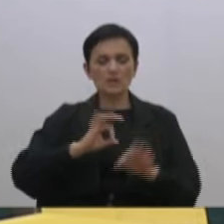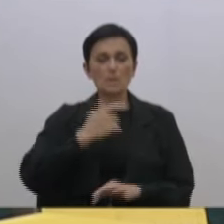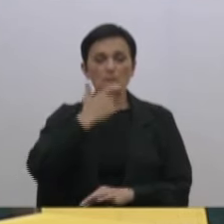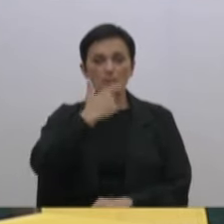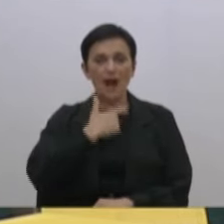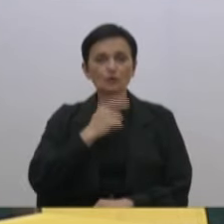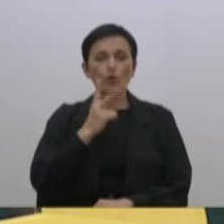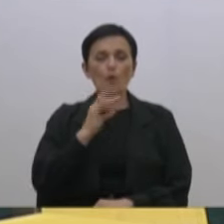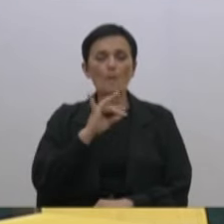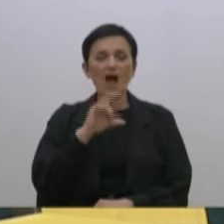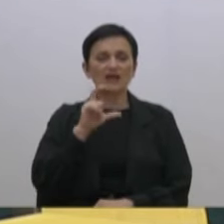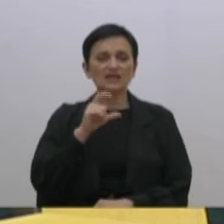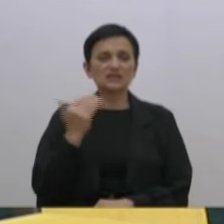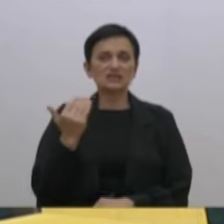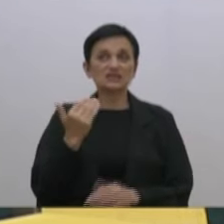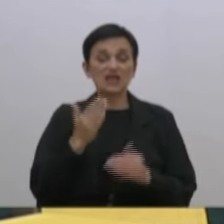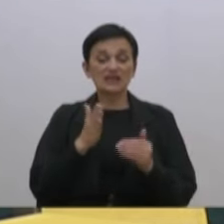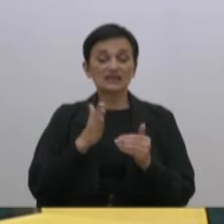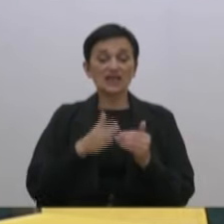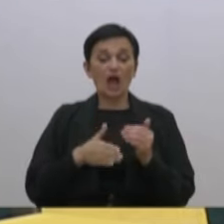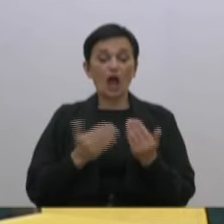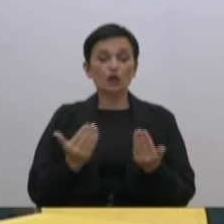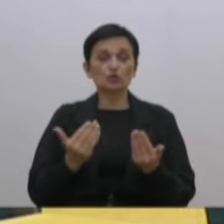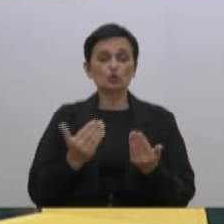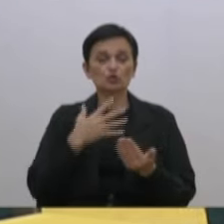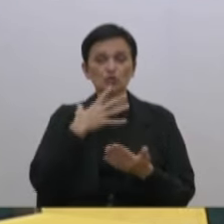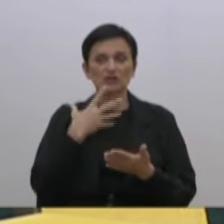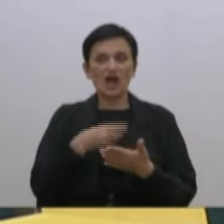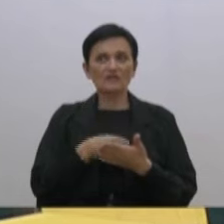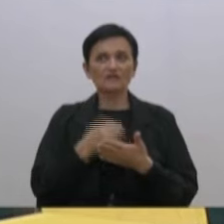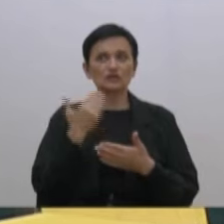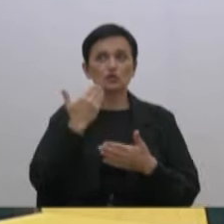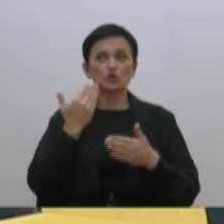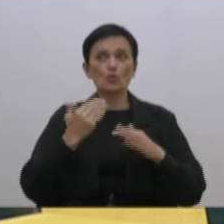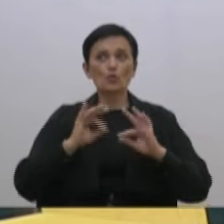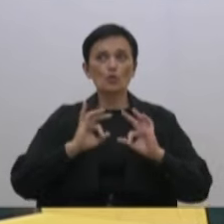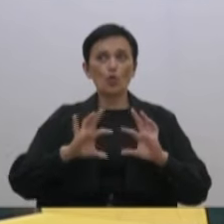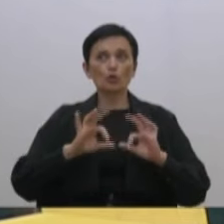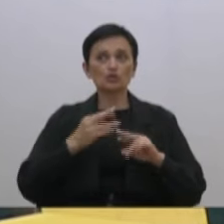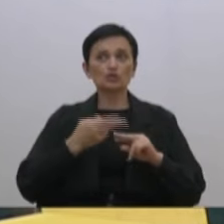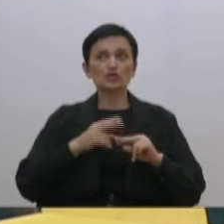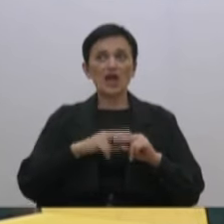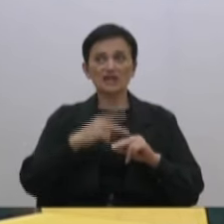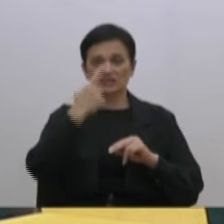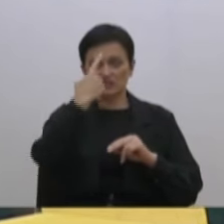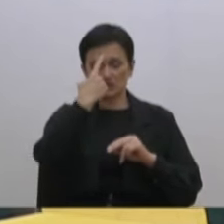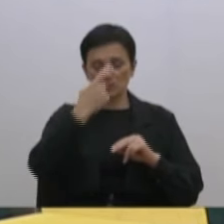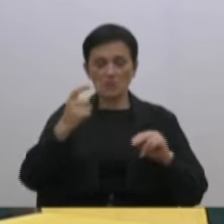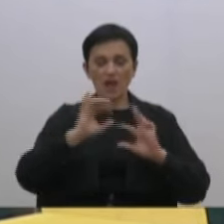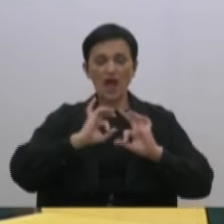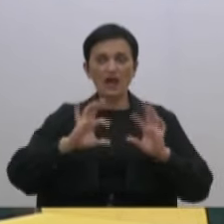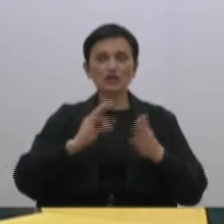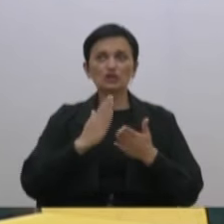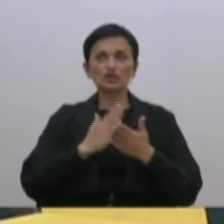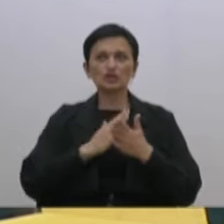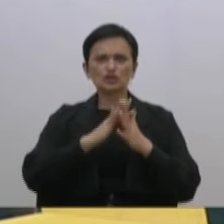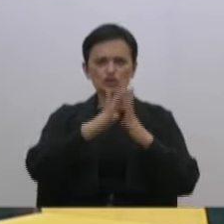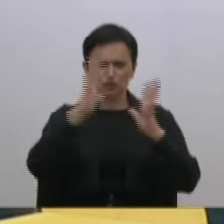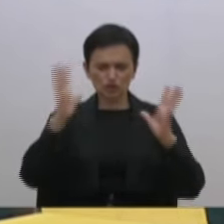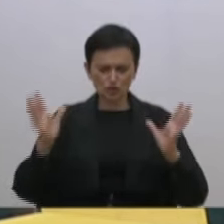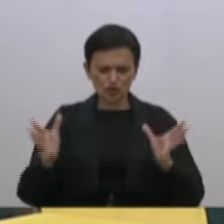ირაკლი კობახიძემ დაასრულა თავისი მოხსენება და ეს მესეჯი არის ალბათ შემკრები